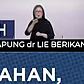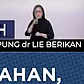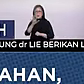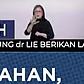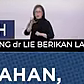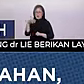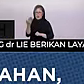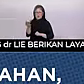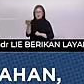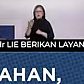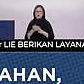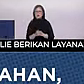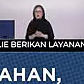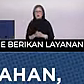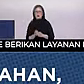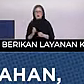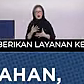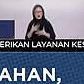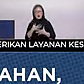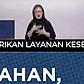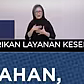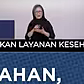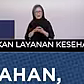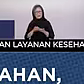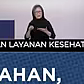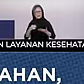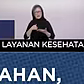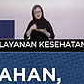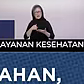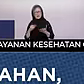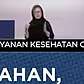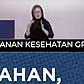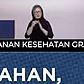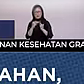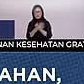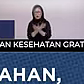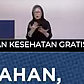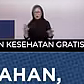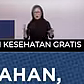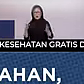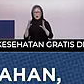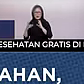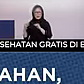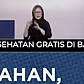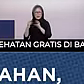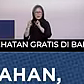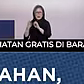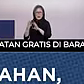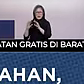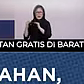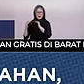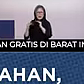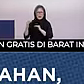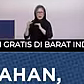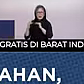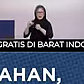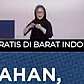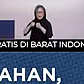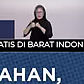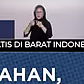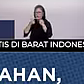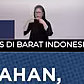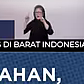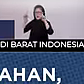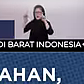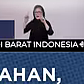Saya sebenarnya kaget ketika nama saya kembali diperbincangkan, dikait-kaitkan, dan diperbandingkan dengan kasus yang sedang viral. Beberapa